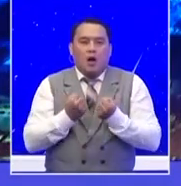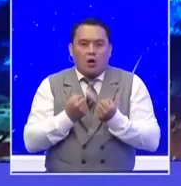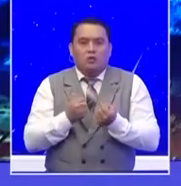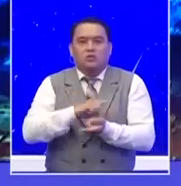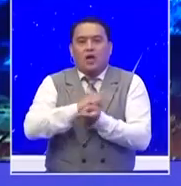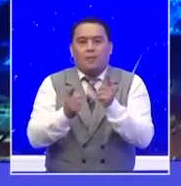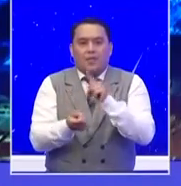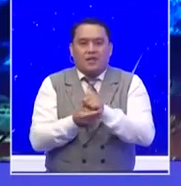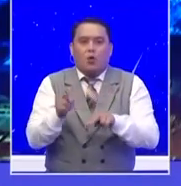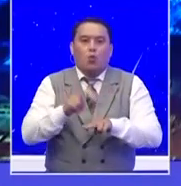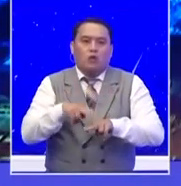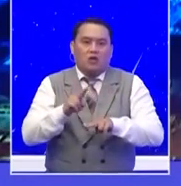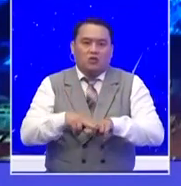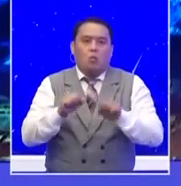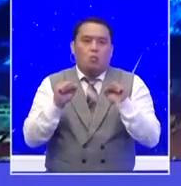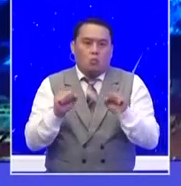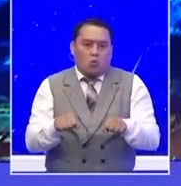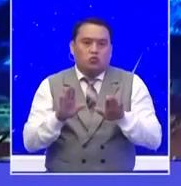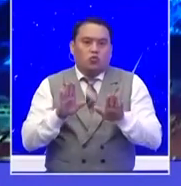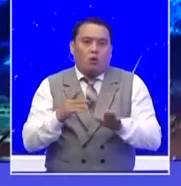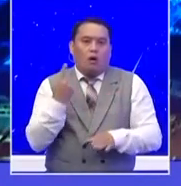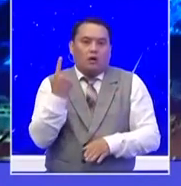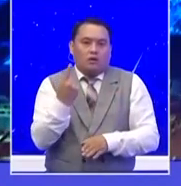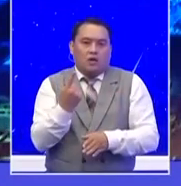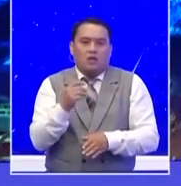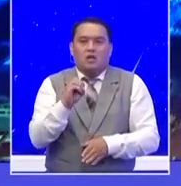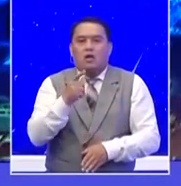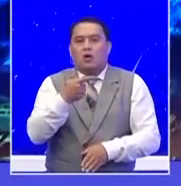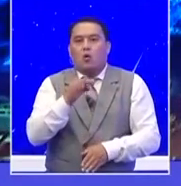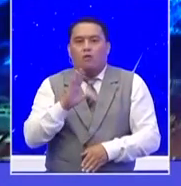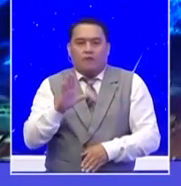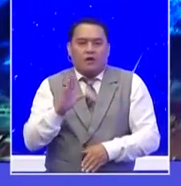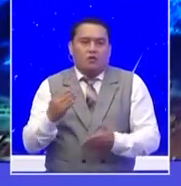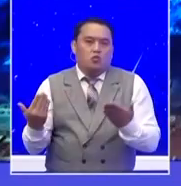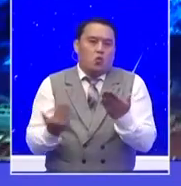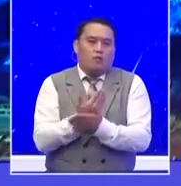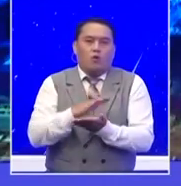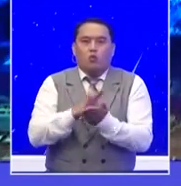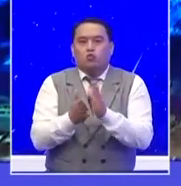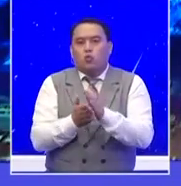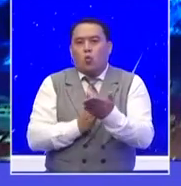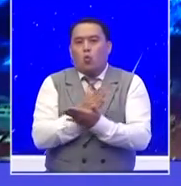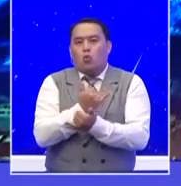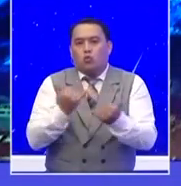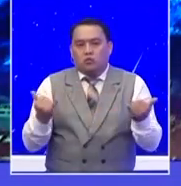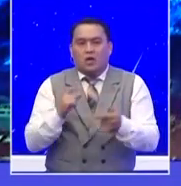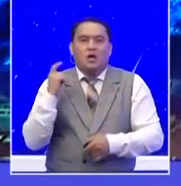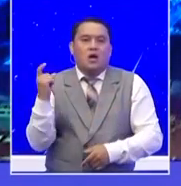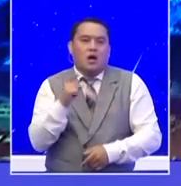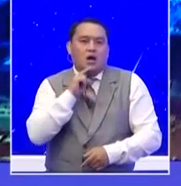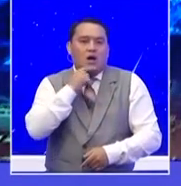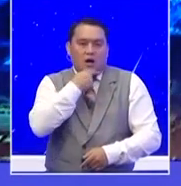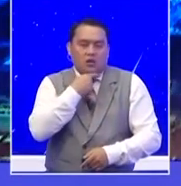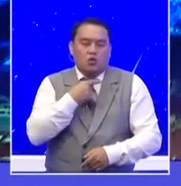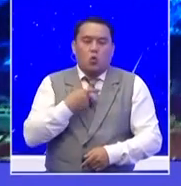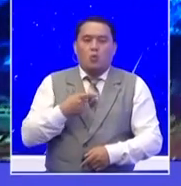замены водительского удостоверения достаточно одного клика на портале ИГОВ. Новые условия получения услуг значительно экономят время и